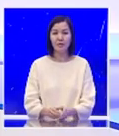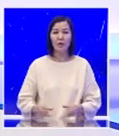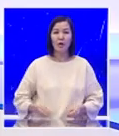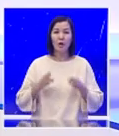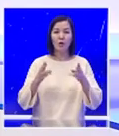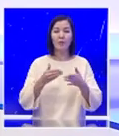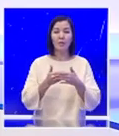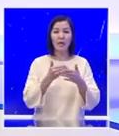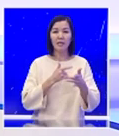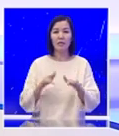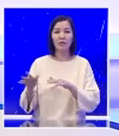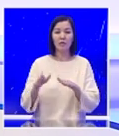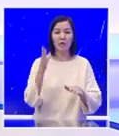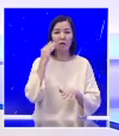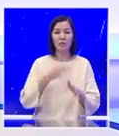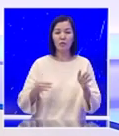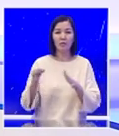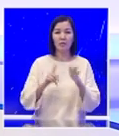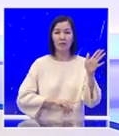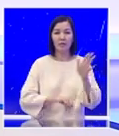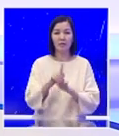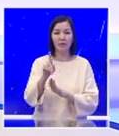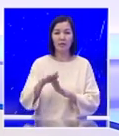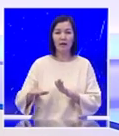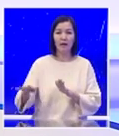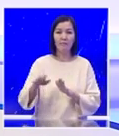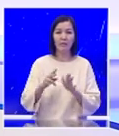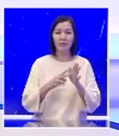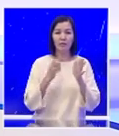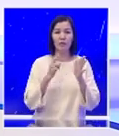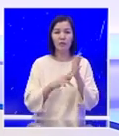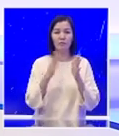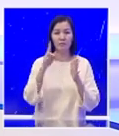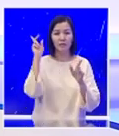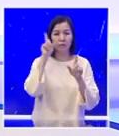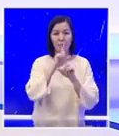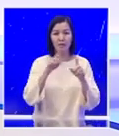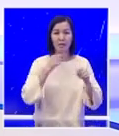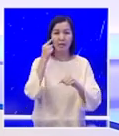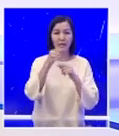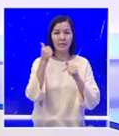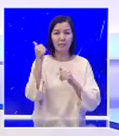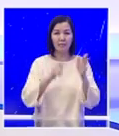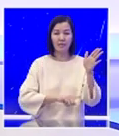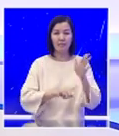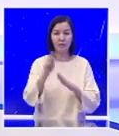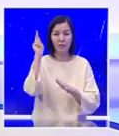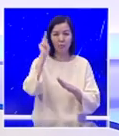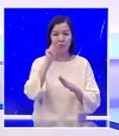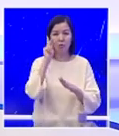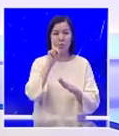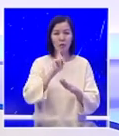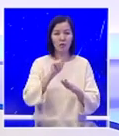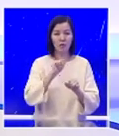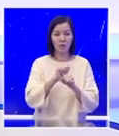Қауіптің алдын алу шаралары Алматы облысында да қолға алынды. Аймақтағы 775 білім ордасы келесі аптадан бастап оқу жүйесін